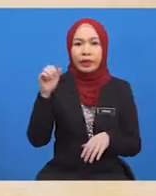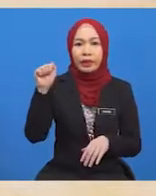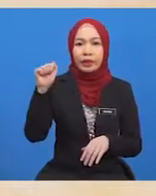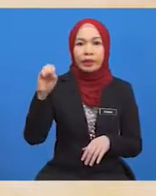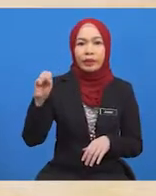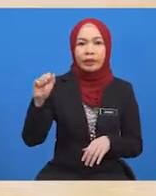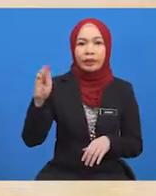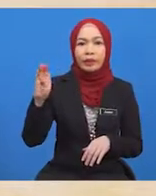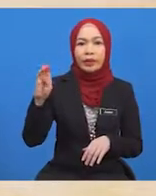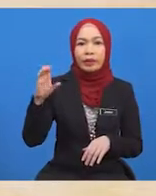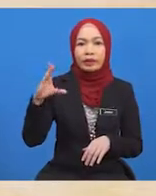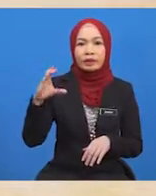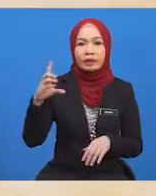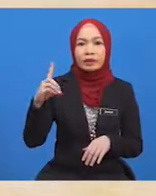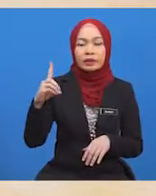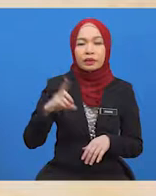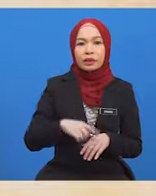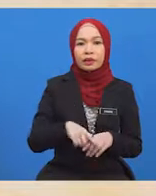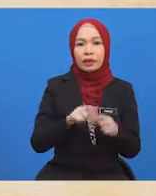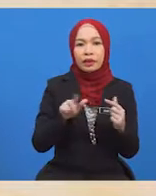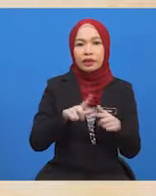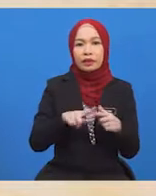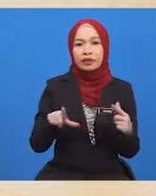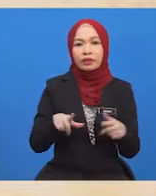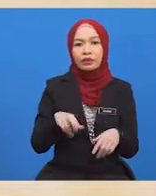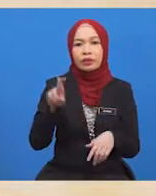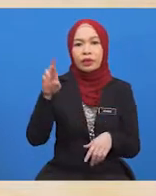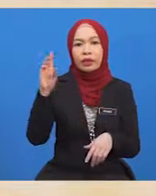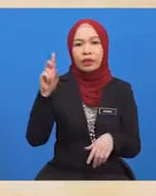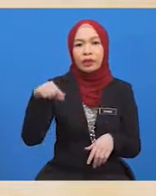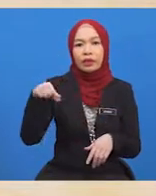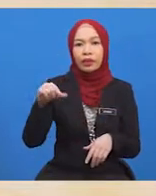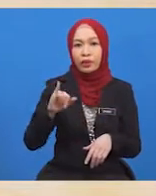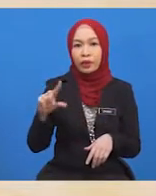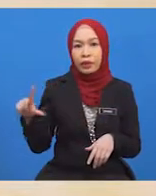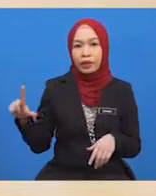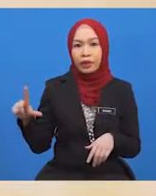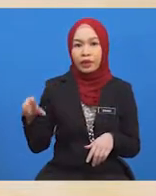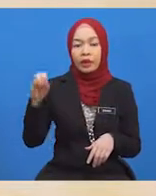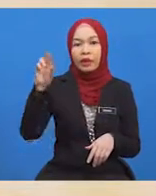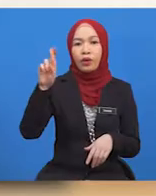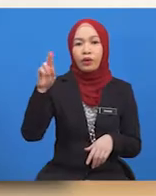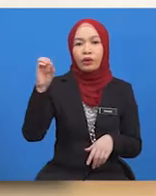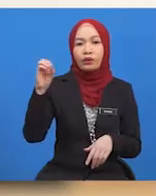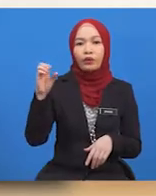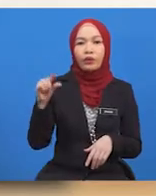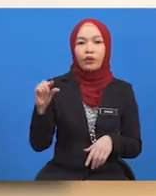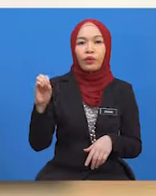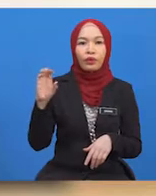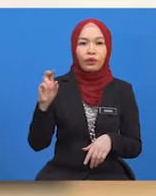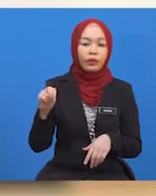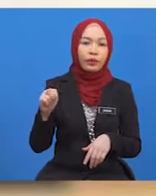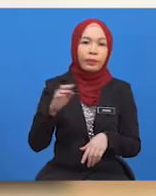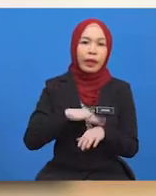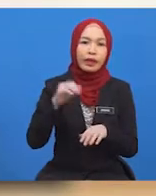unjuran ortogon bagi garis lurus PQ pada satah ABCD. Murid-murid, kita